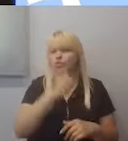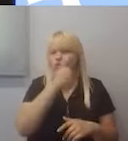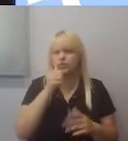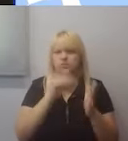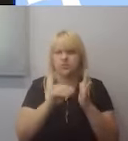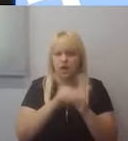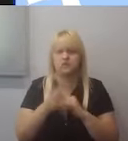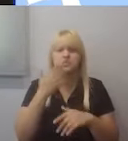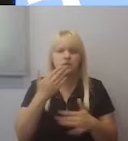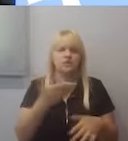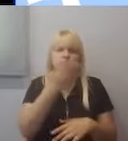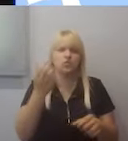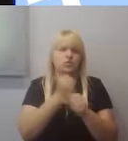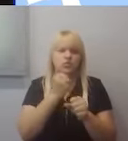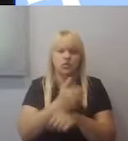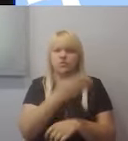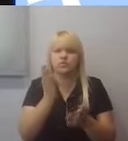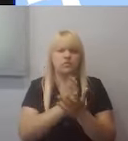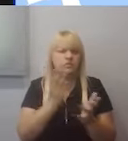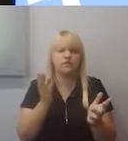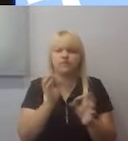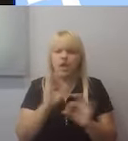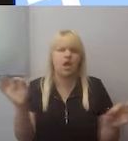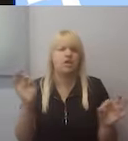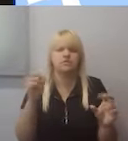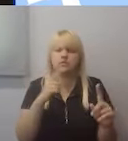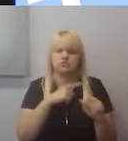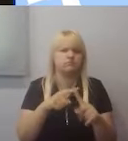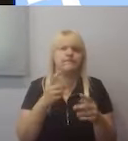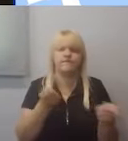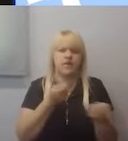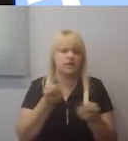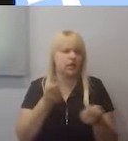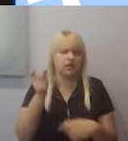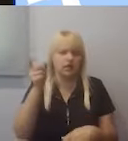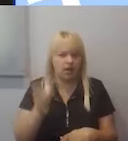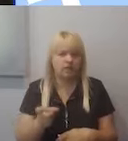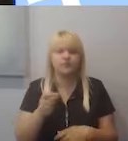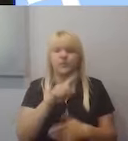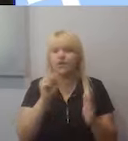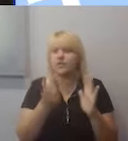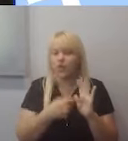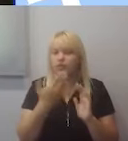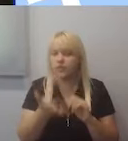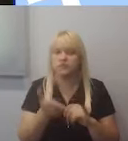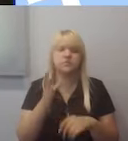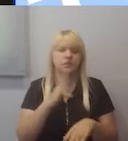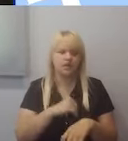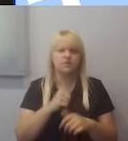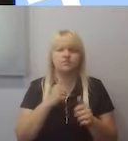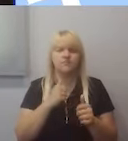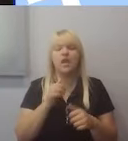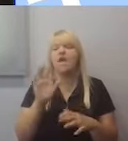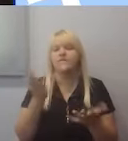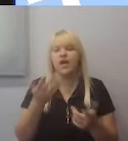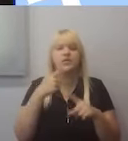darbu jūs esat fantastiska laba nmpd vadītāja un jautājums pēc tam seko vai x stundā nmpd